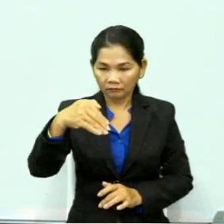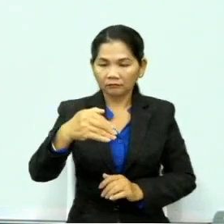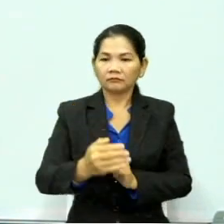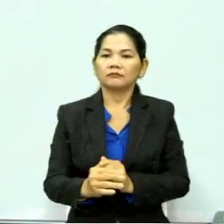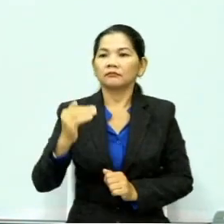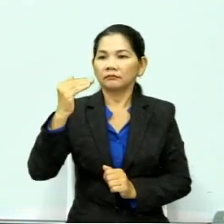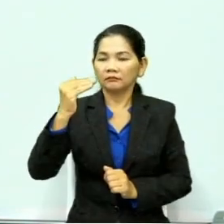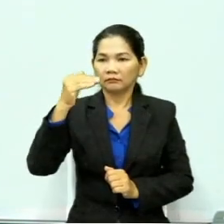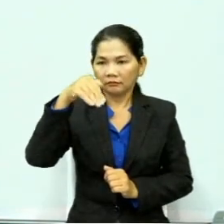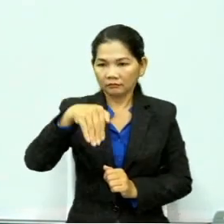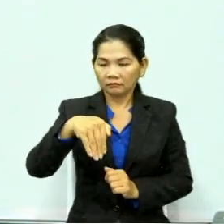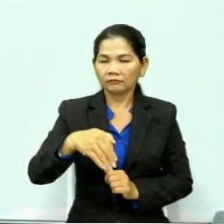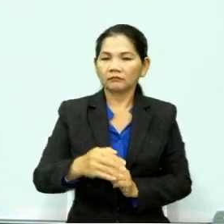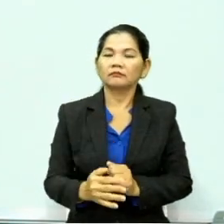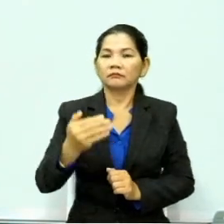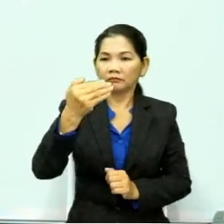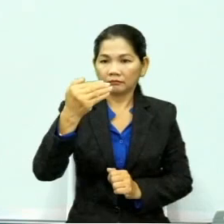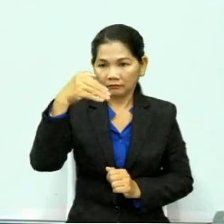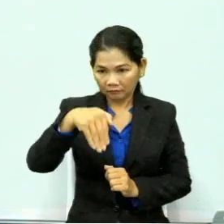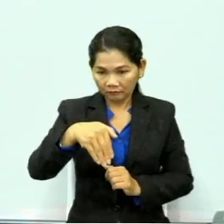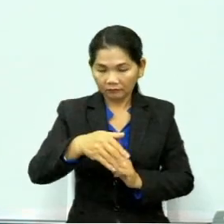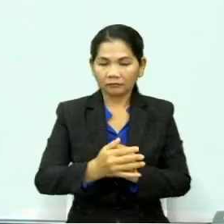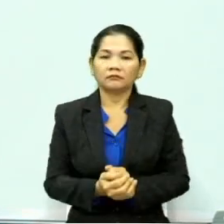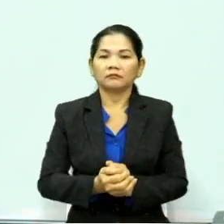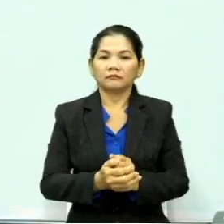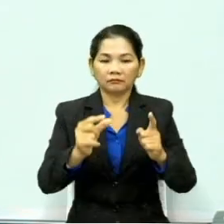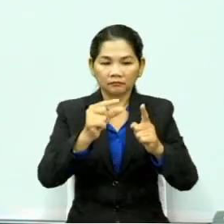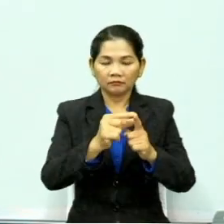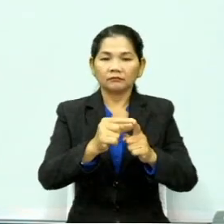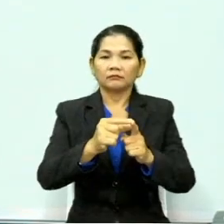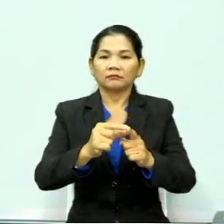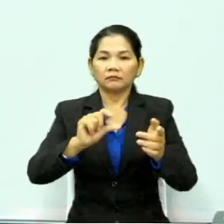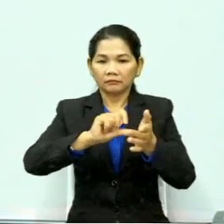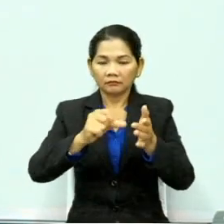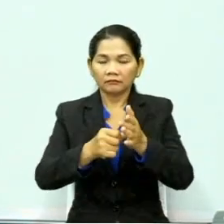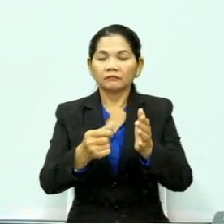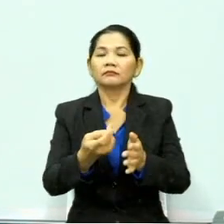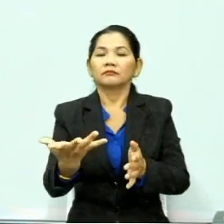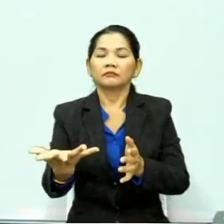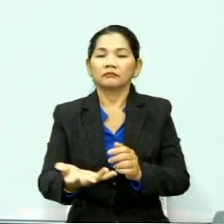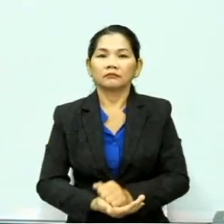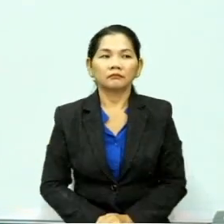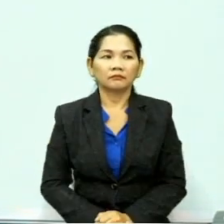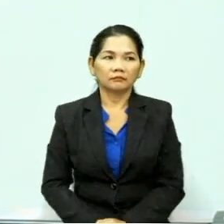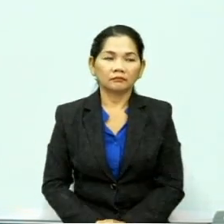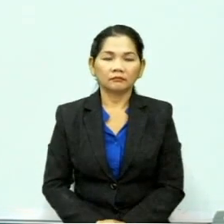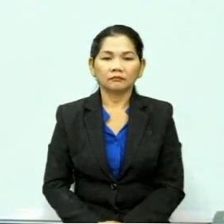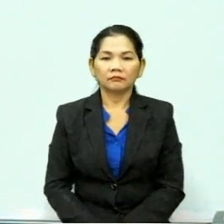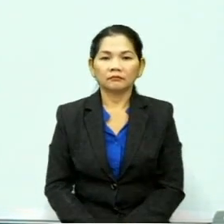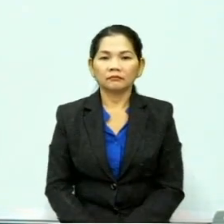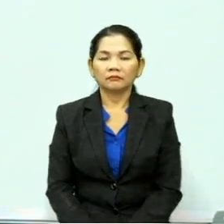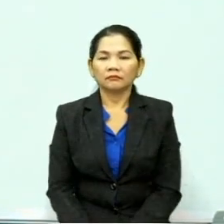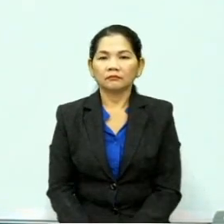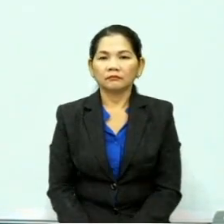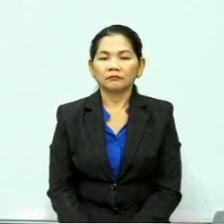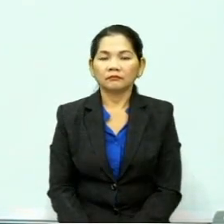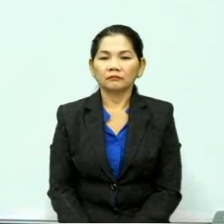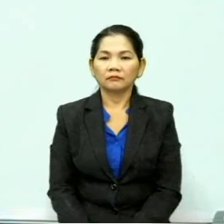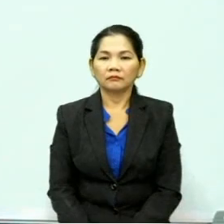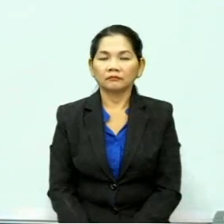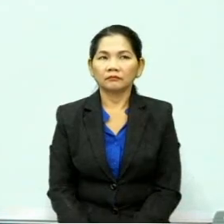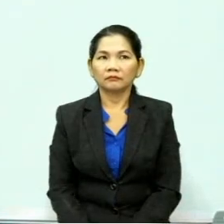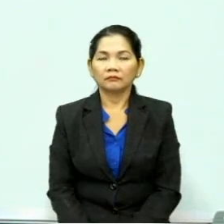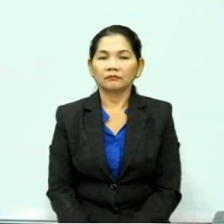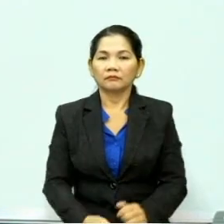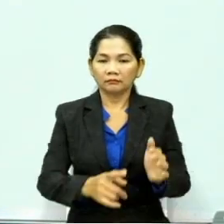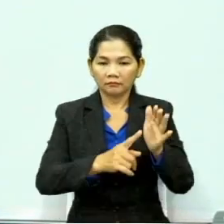chân con cất tặng ạc nìa mới ta vùng nửa thân ạp bị chiều với hai nhìn này thả đốt mặt đệch chà chân ở nè cừu